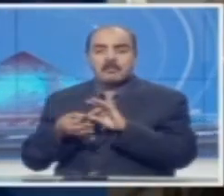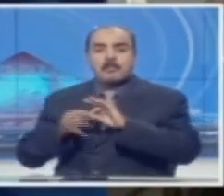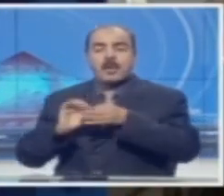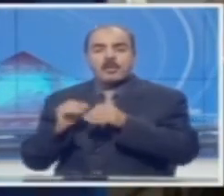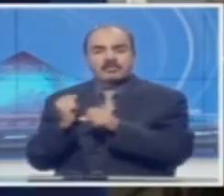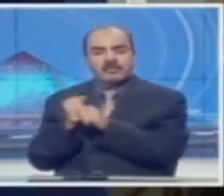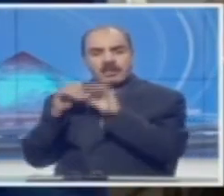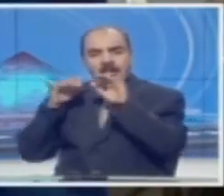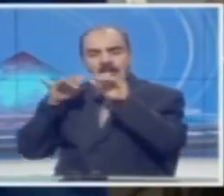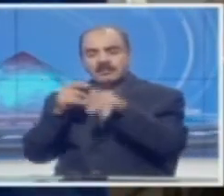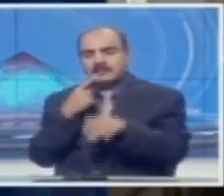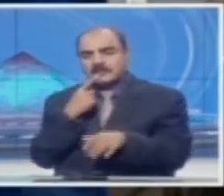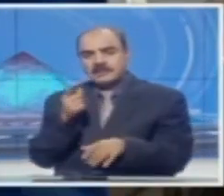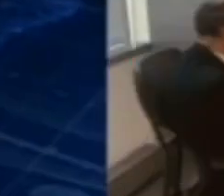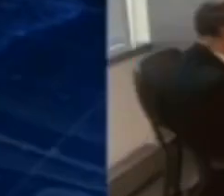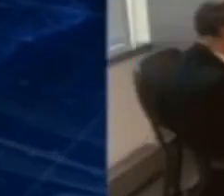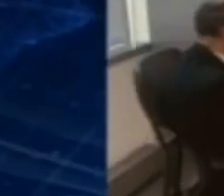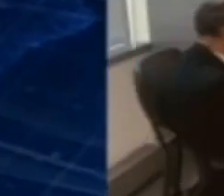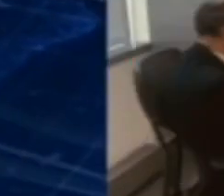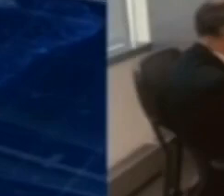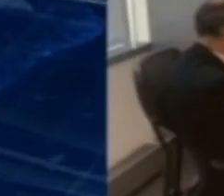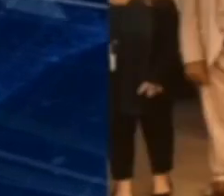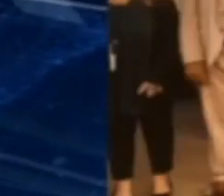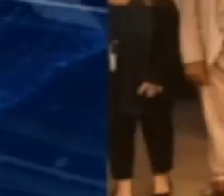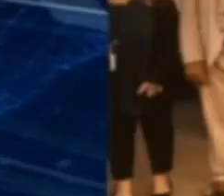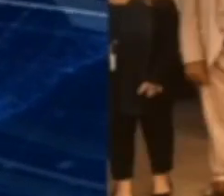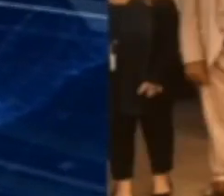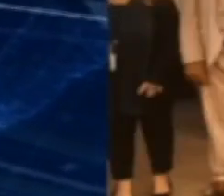فرصة عمل سنوية.